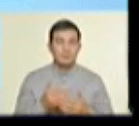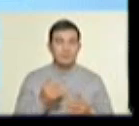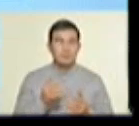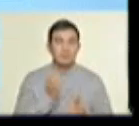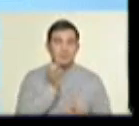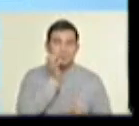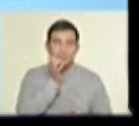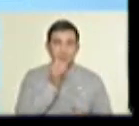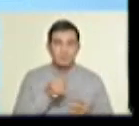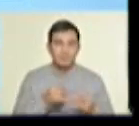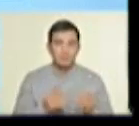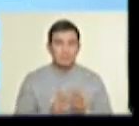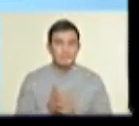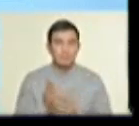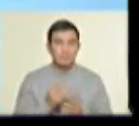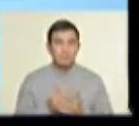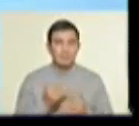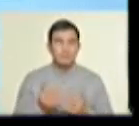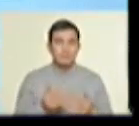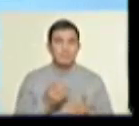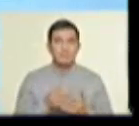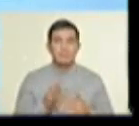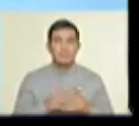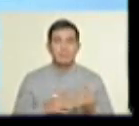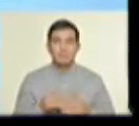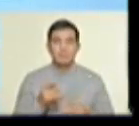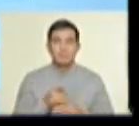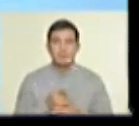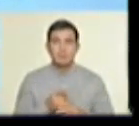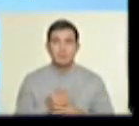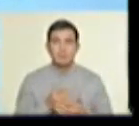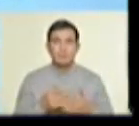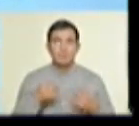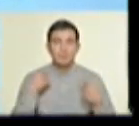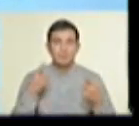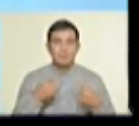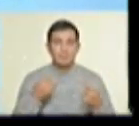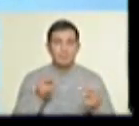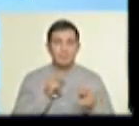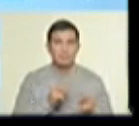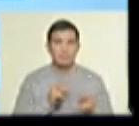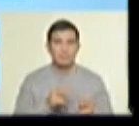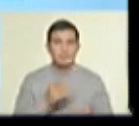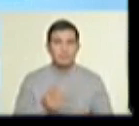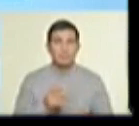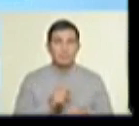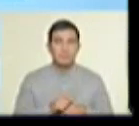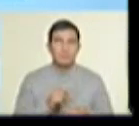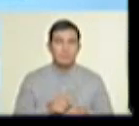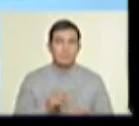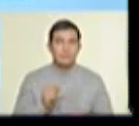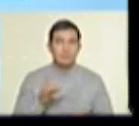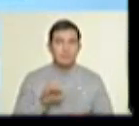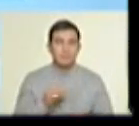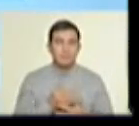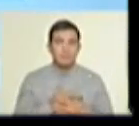arra, gul beor, qo'y boqar, asalari,